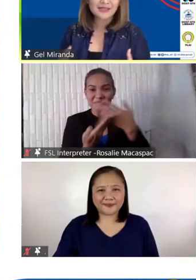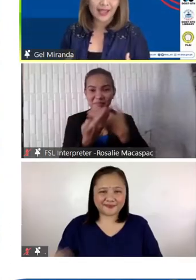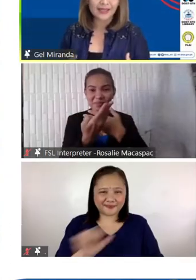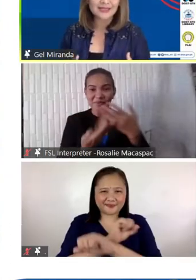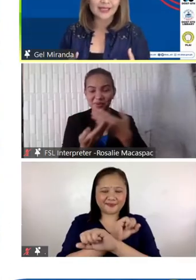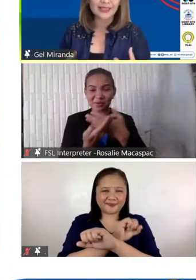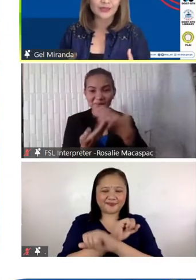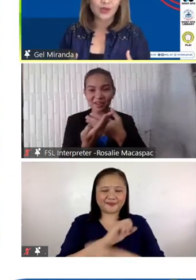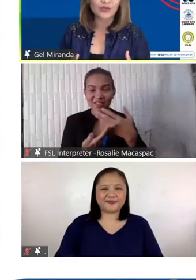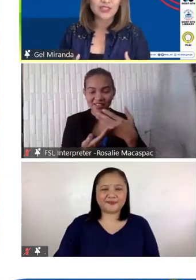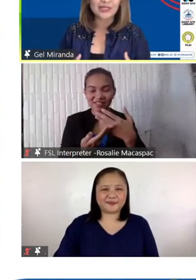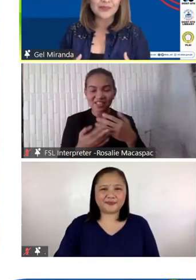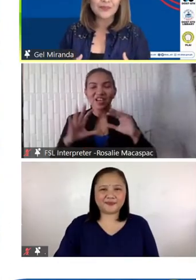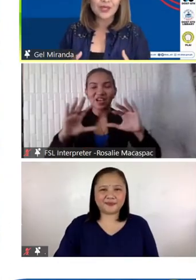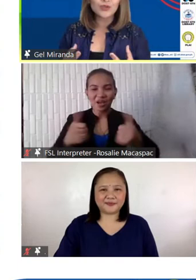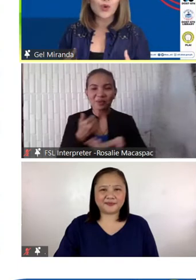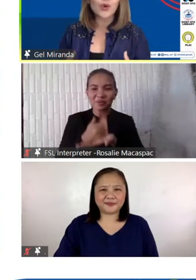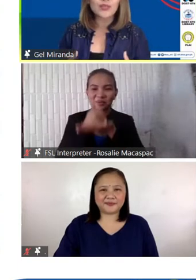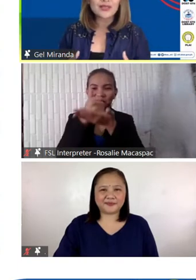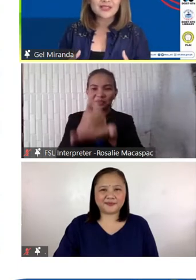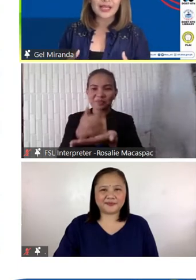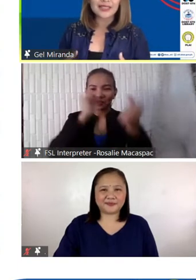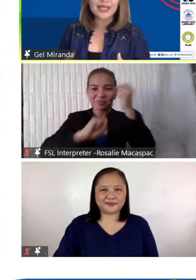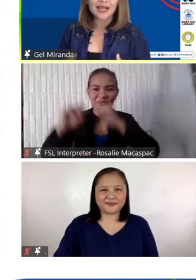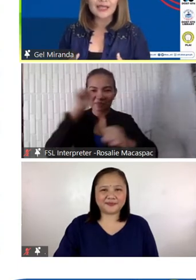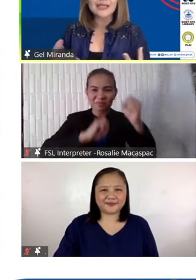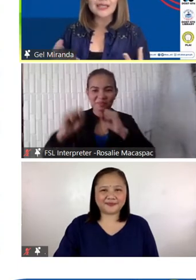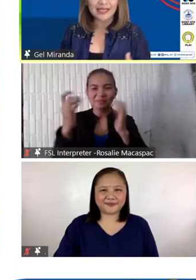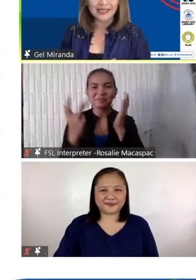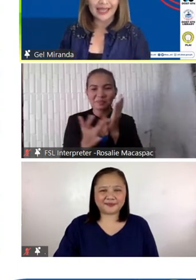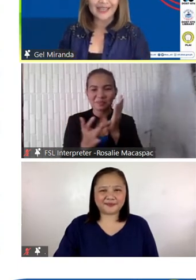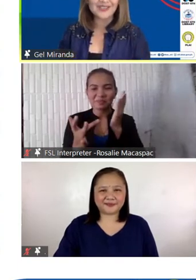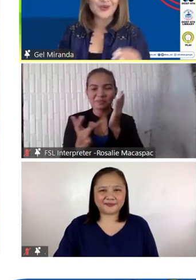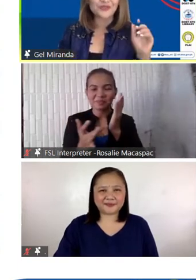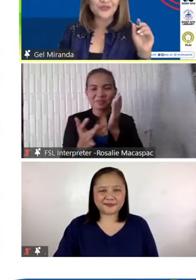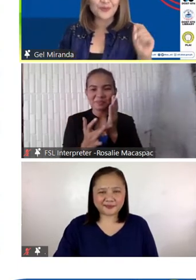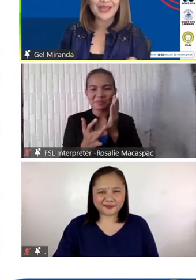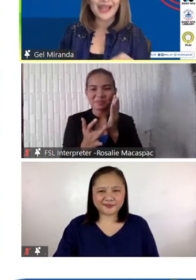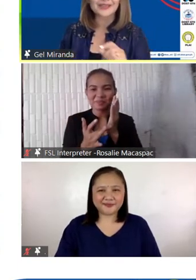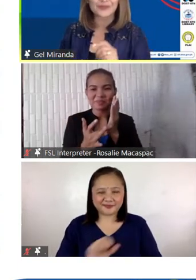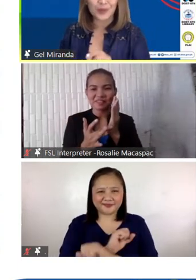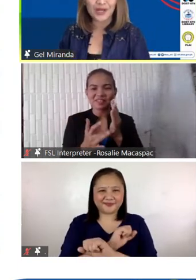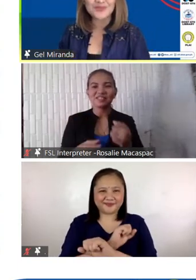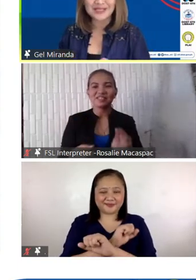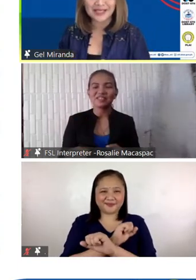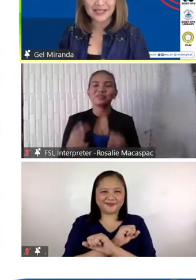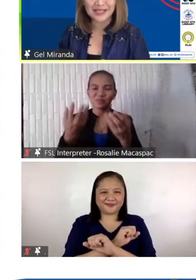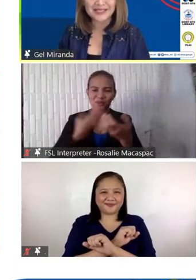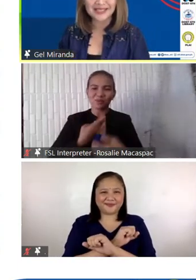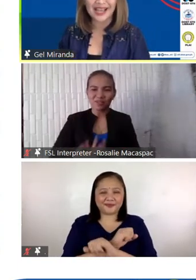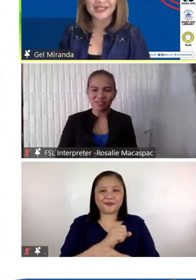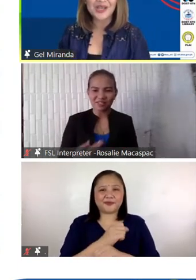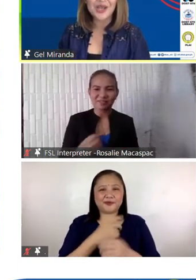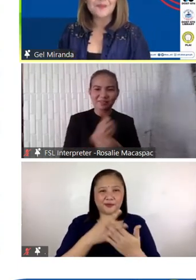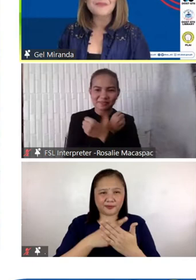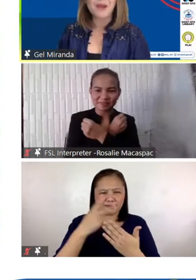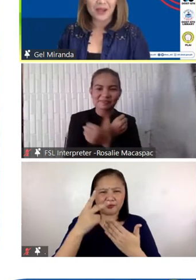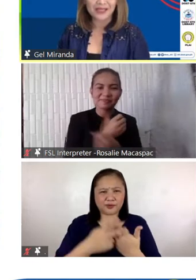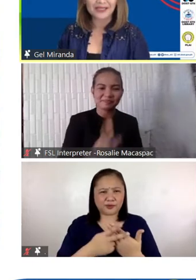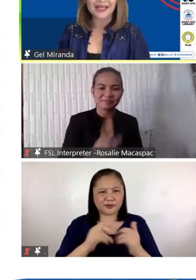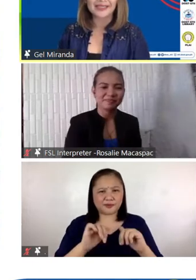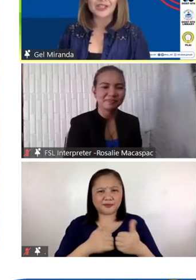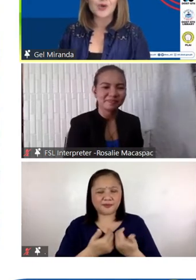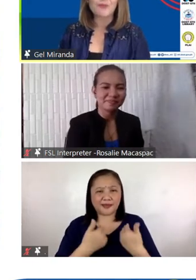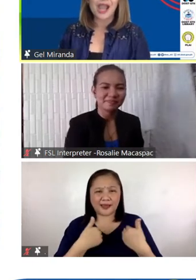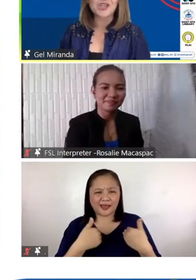ang science and technology doon sa kanyang hinihiling? So, from that program, CNCCAD,